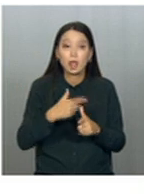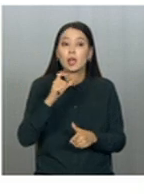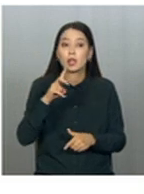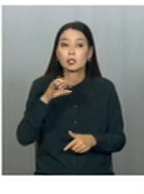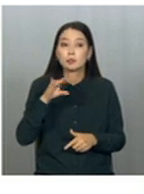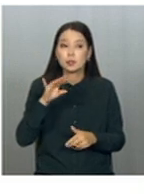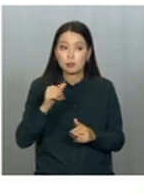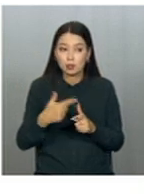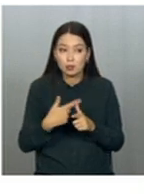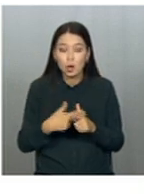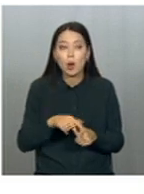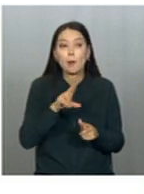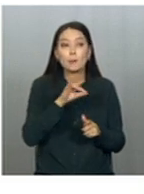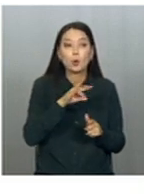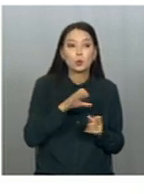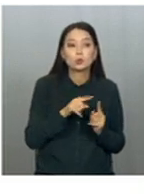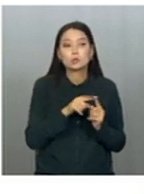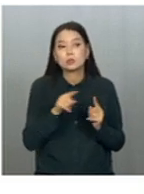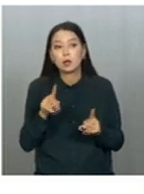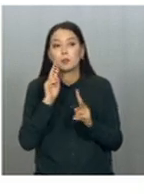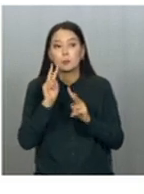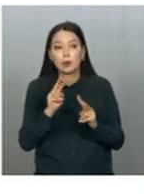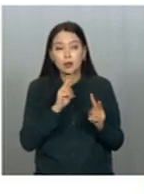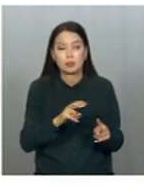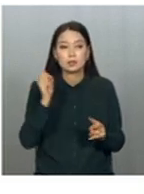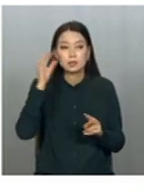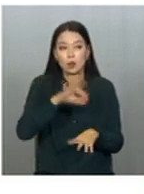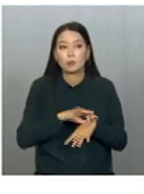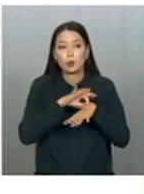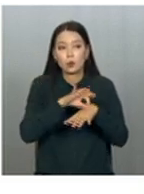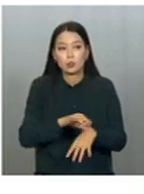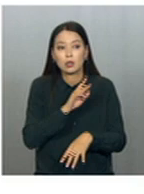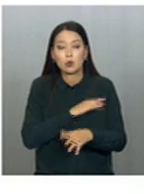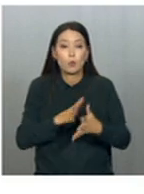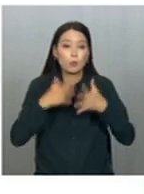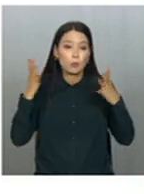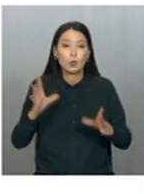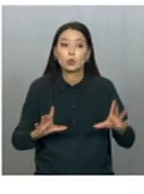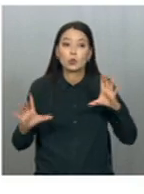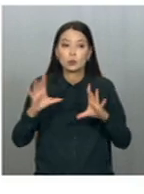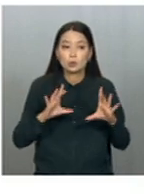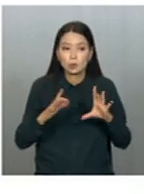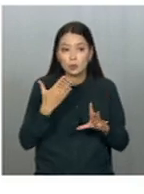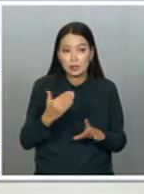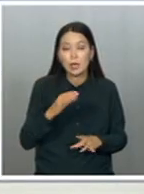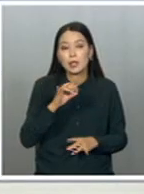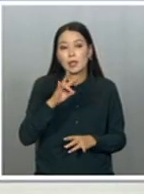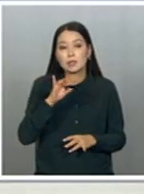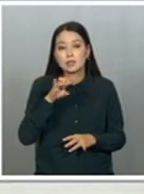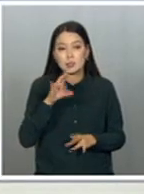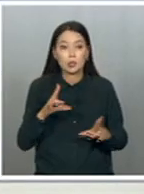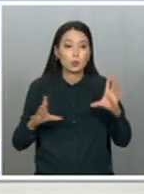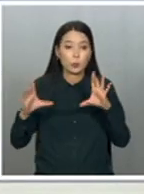Полюстер және бақыланатын шырақ арқылы өтетін сфераның үлкен дөңгелегі еңістік дөңгелек деп